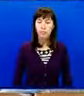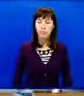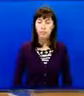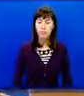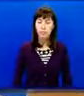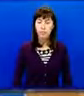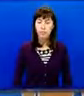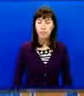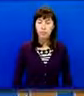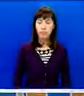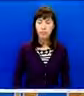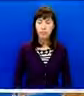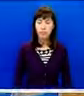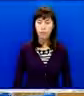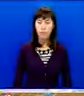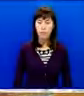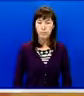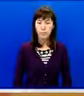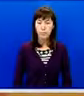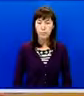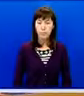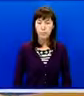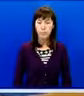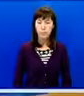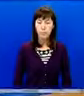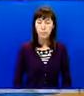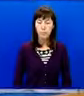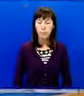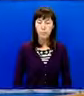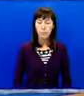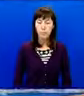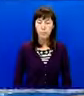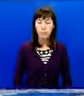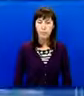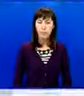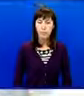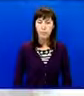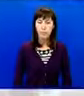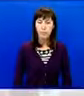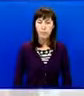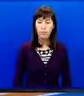Высокое качество, доступная цена. В Шымкенте проходит ярмарка ковров фабрики «Балтекстиль».